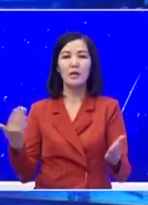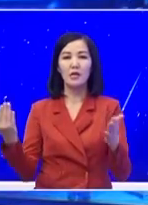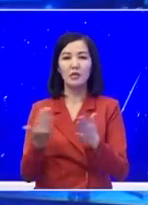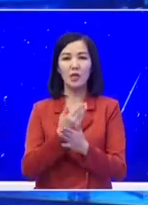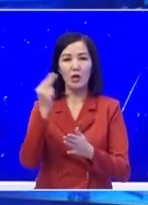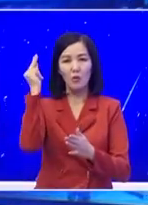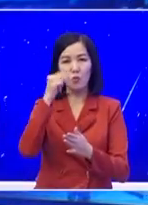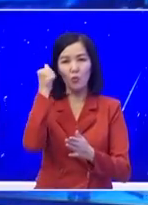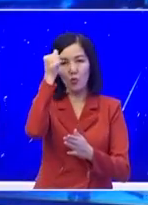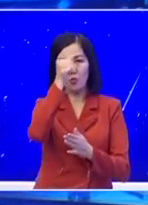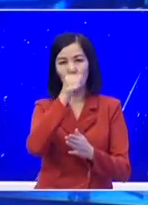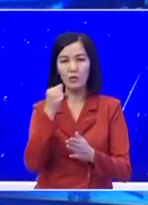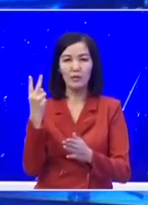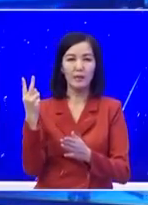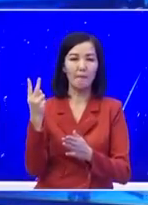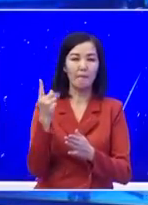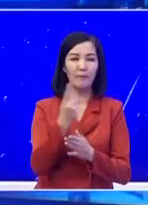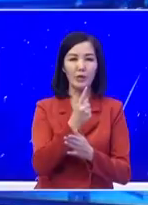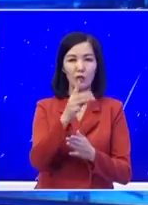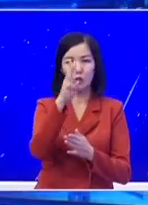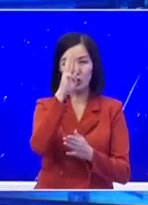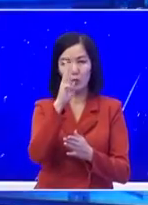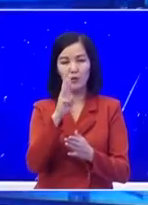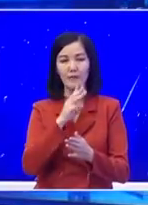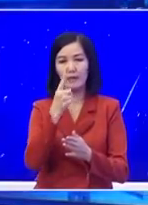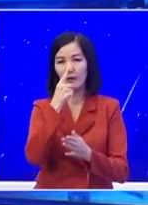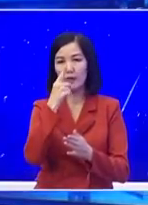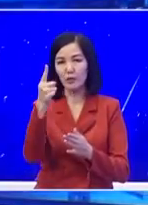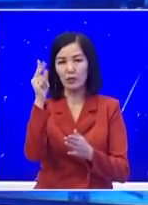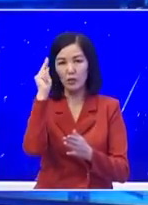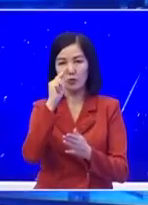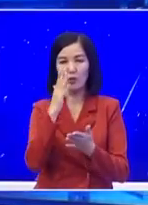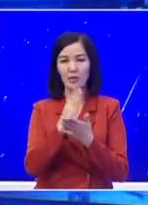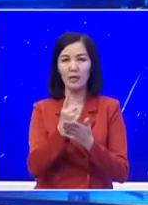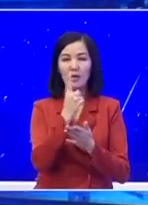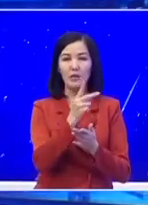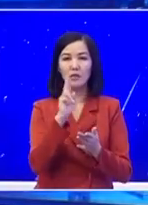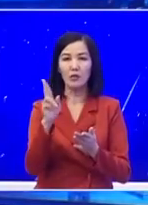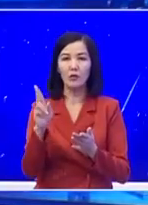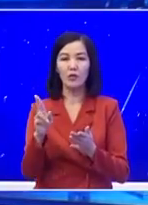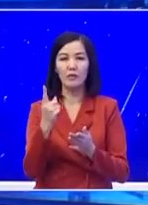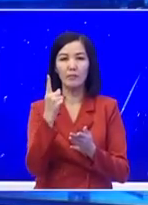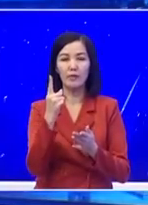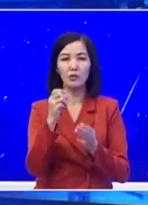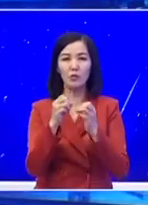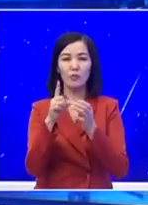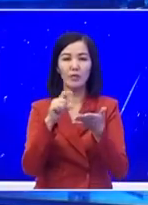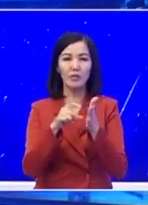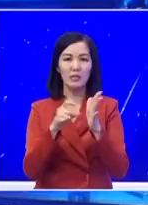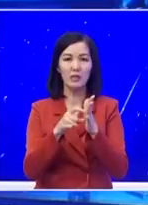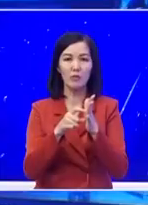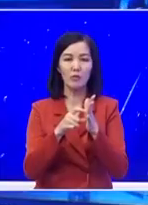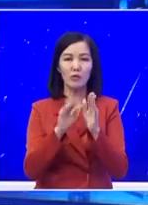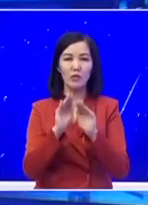Жаңа оқу жылының 1-90-ы қашықтықтан оқытылады. Демек, 1-қыркүйектен бастап 1-11 сынып оқушылары онлайн оқиды.